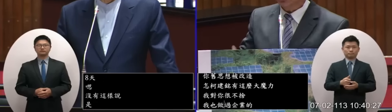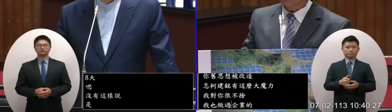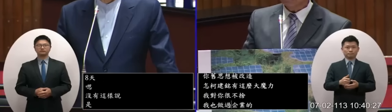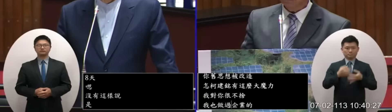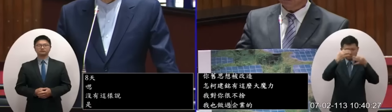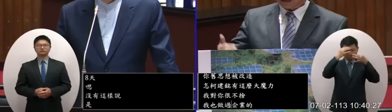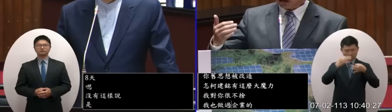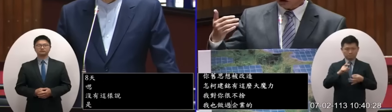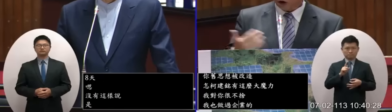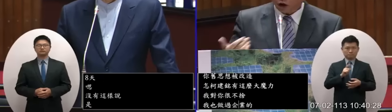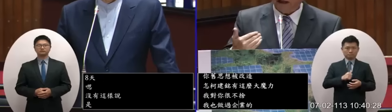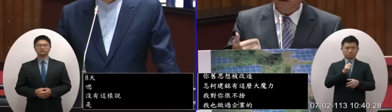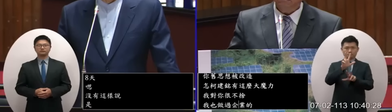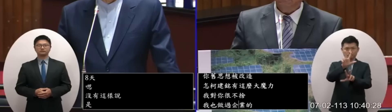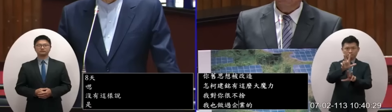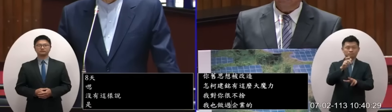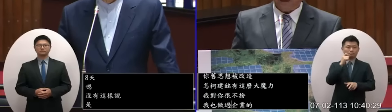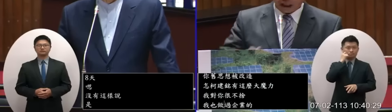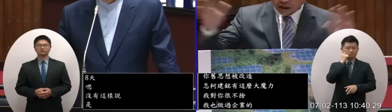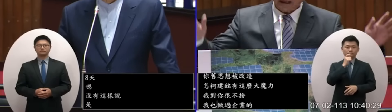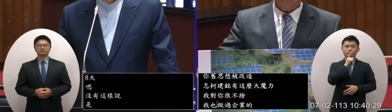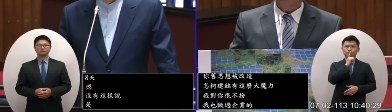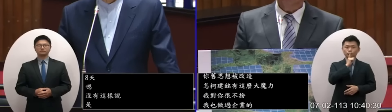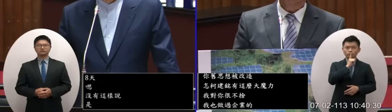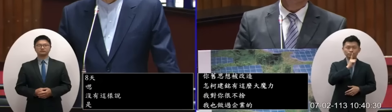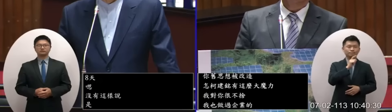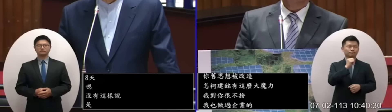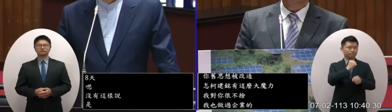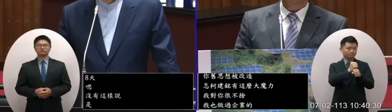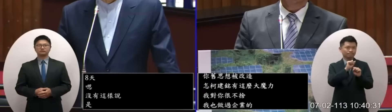的人生，甲伊所言的一切，